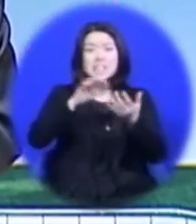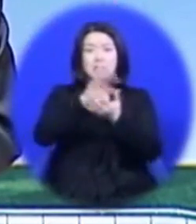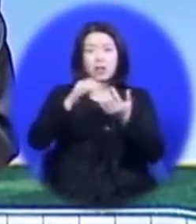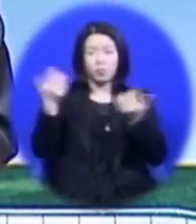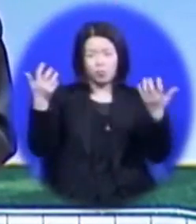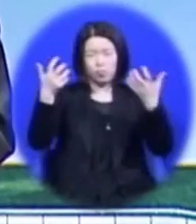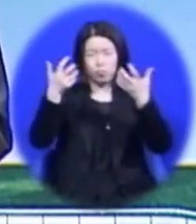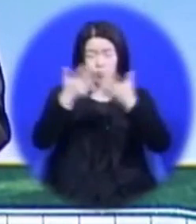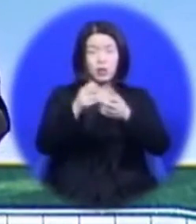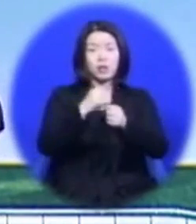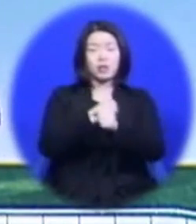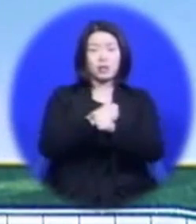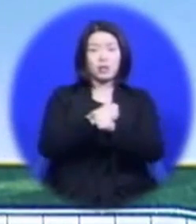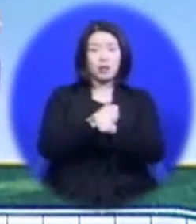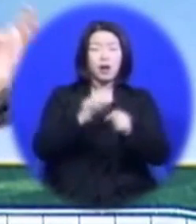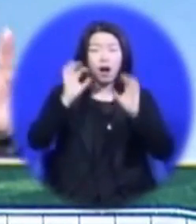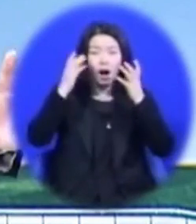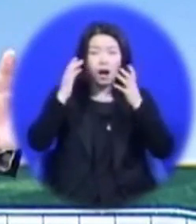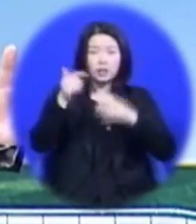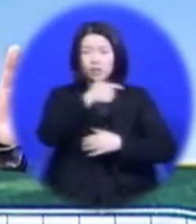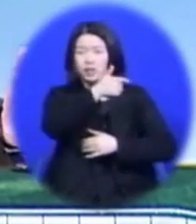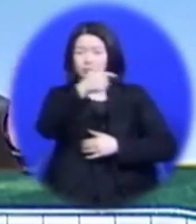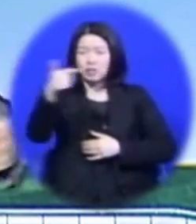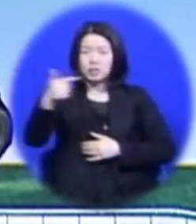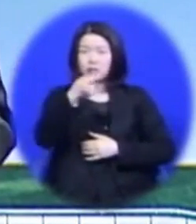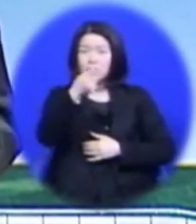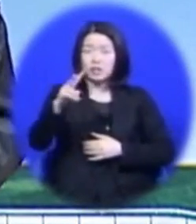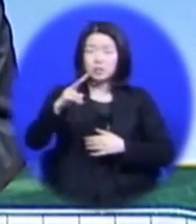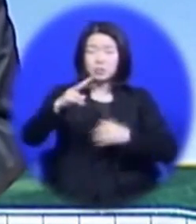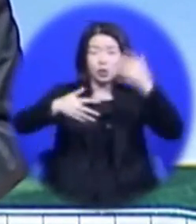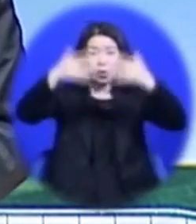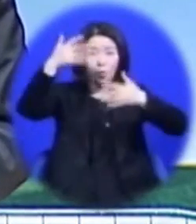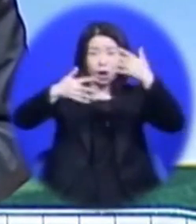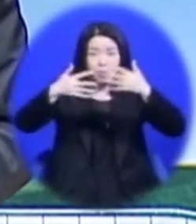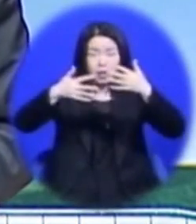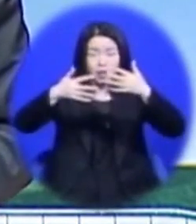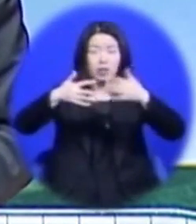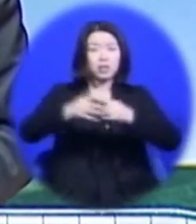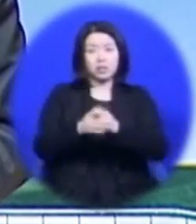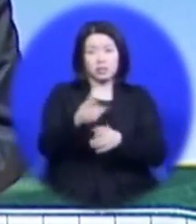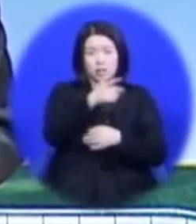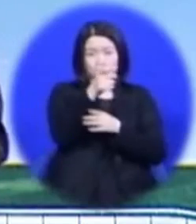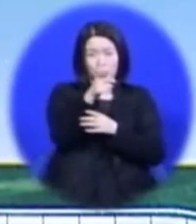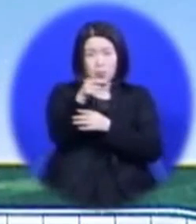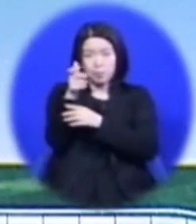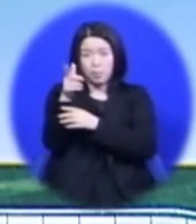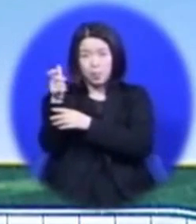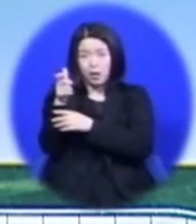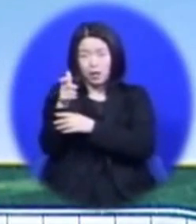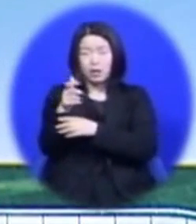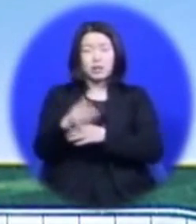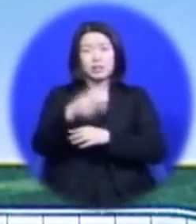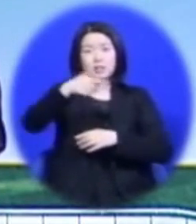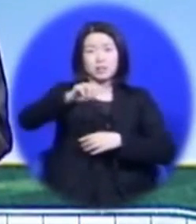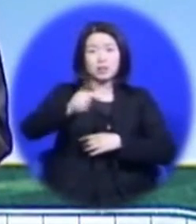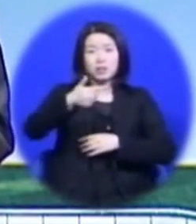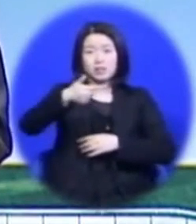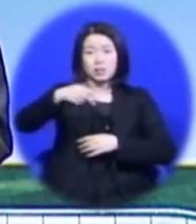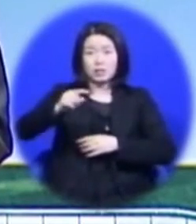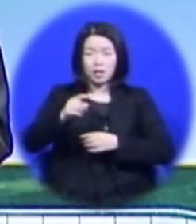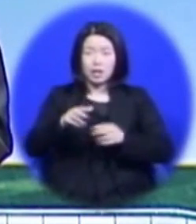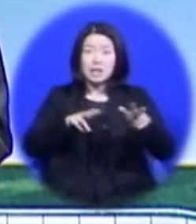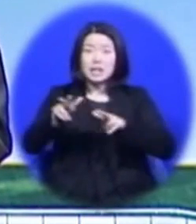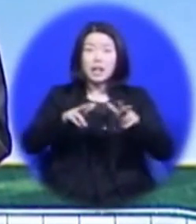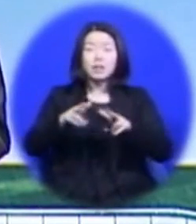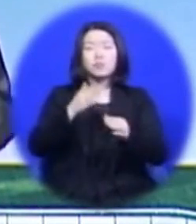자욱했습니다. 아이들은 큰 텔레비전 화면에서 게임용 장총으로 목표물을 맞히는 전자게임을 하고